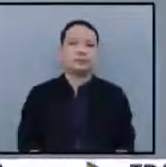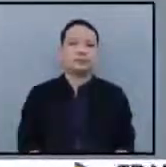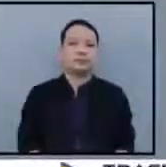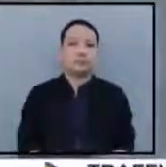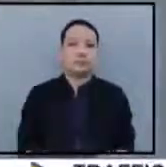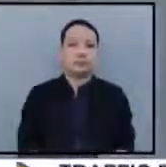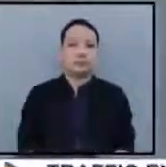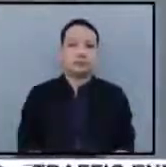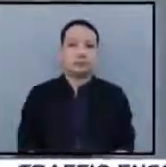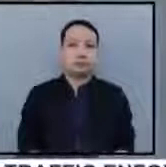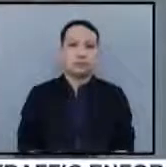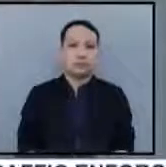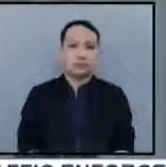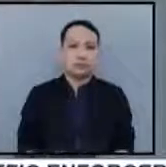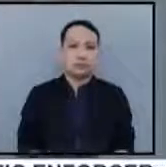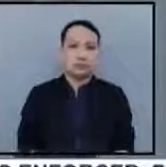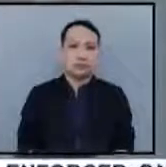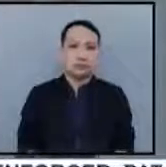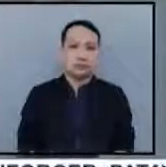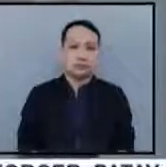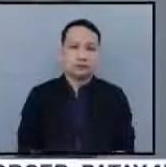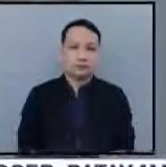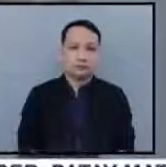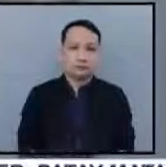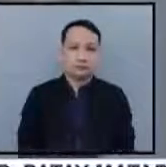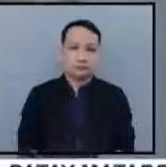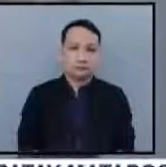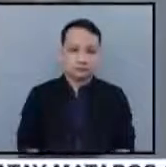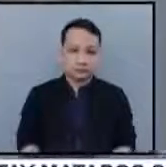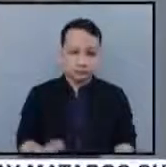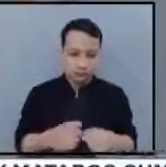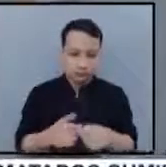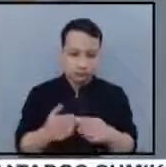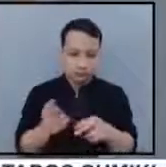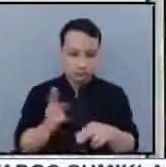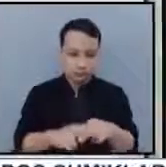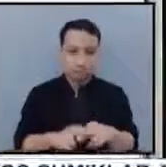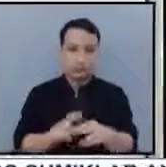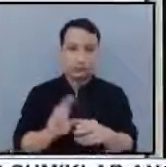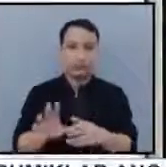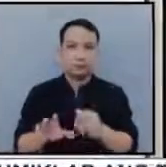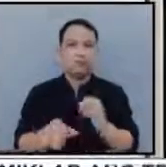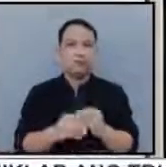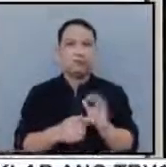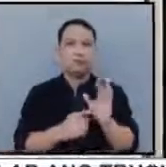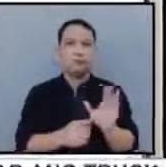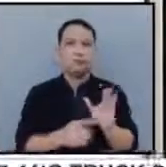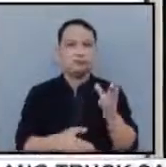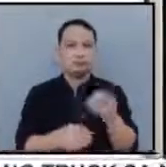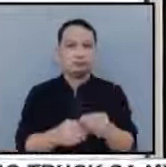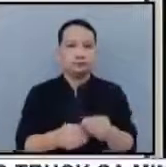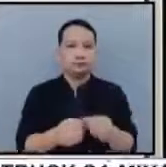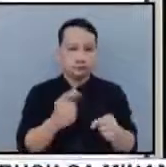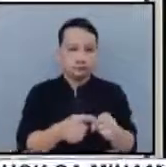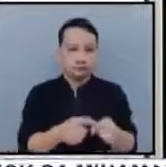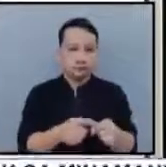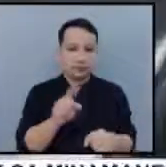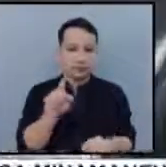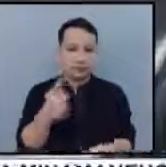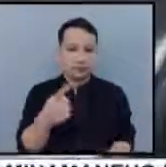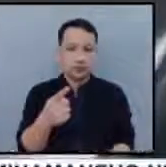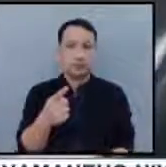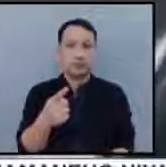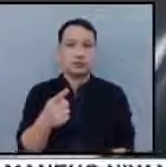Dayana, maliban sa diesel, may dagdag presyo din kada litro sa gasolina na 1 peso and